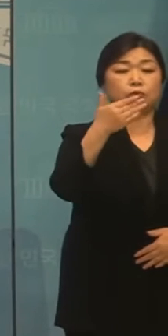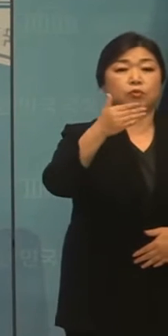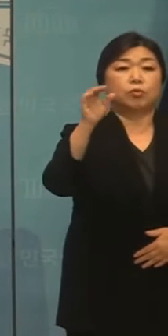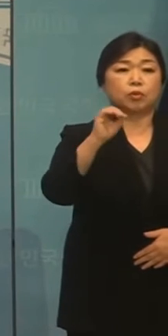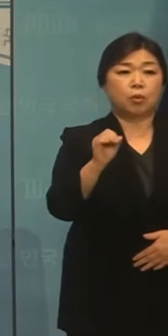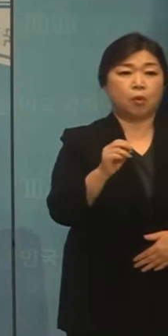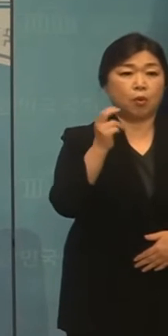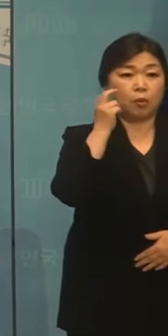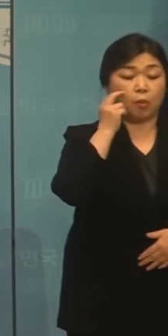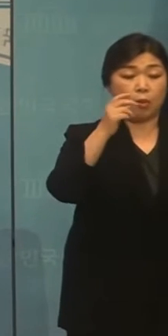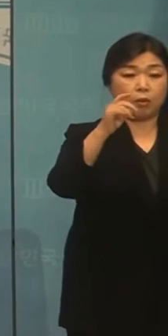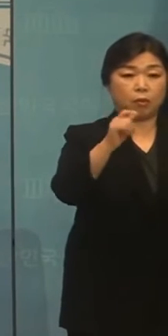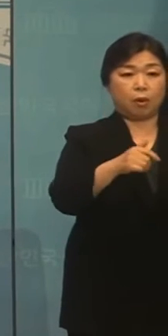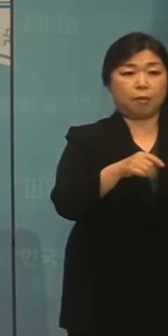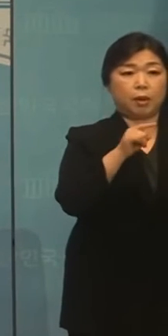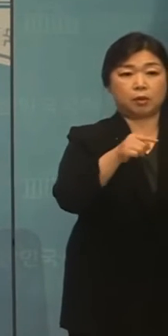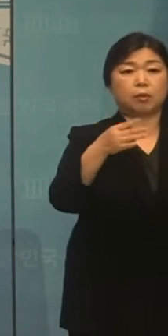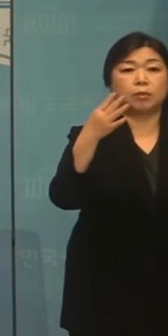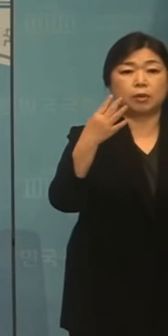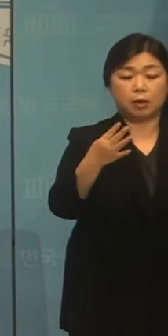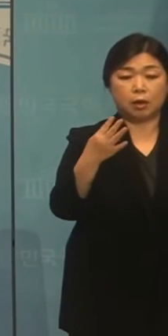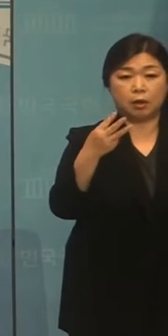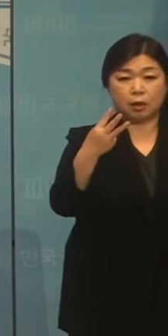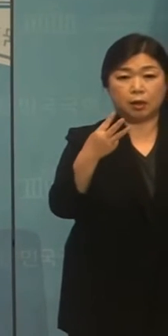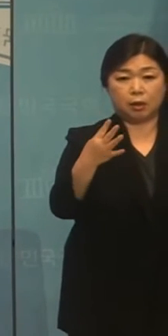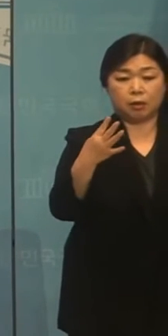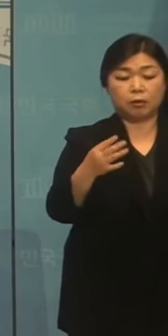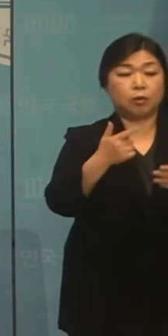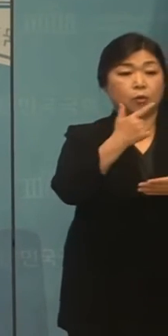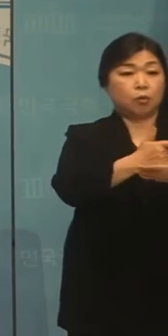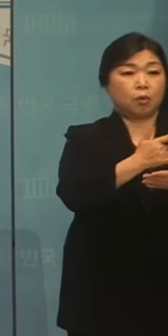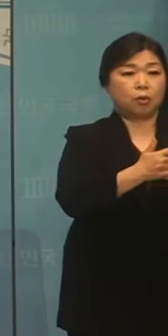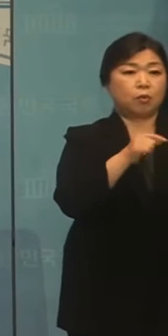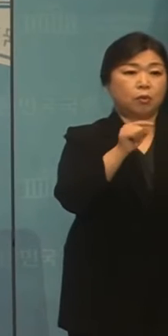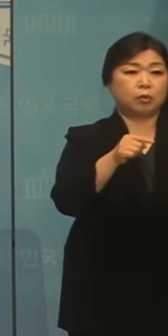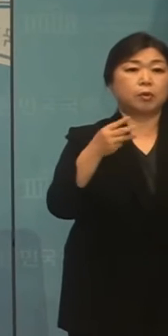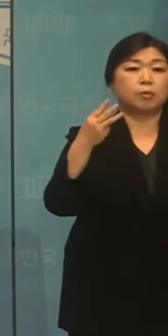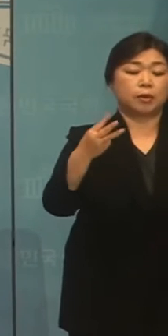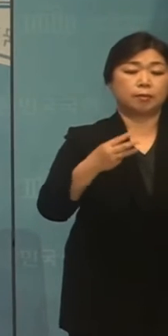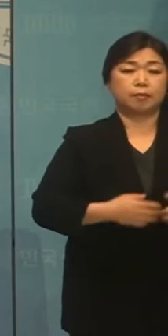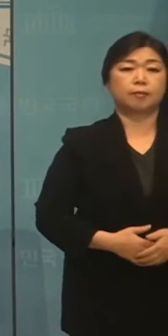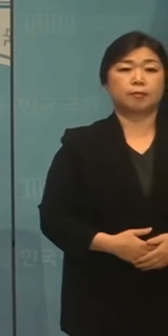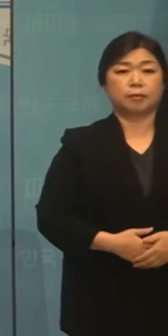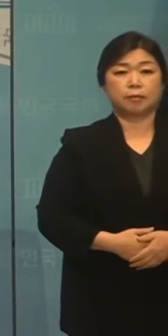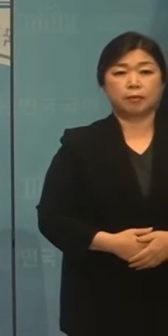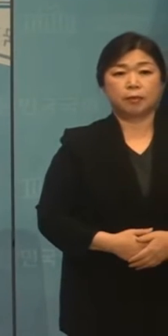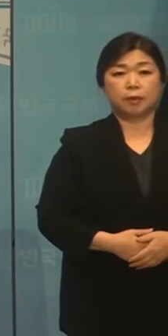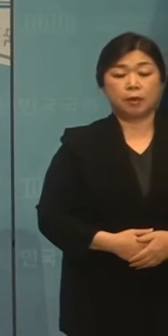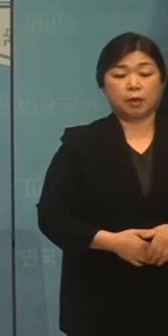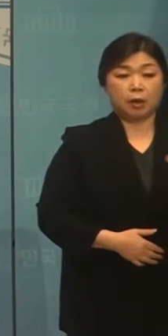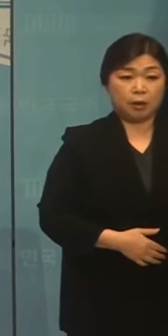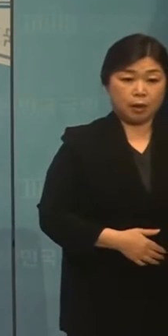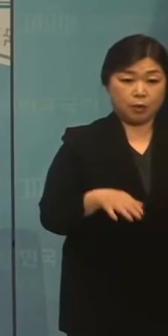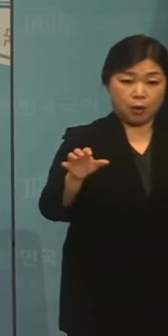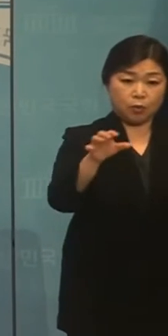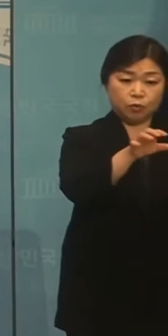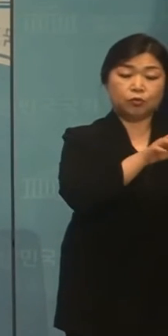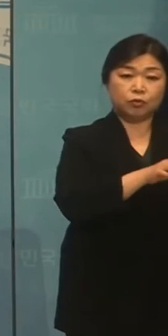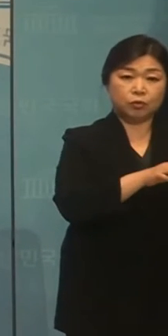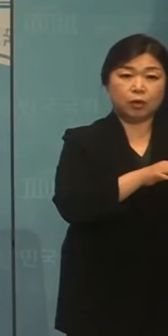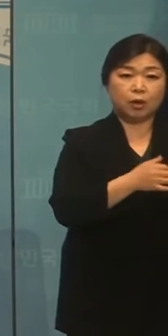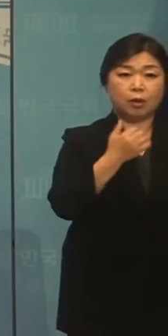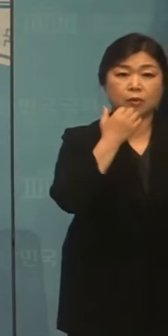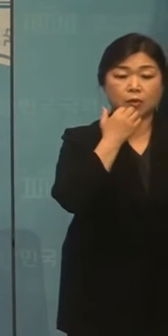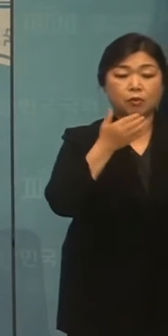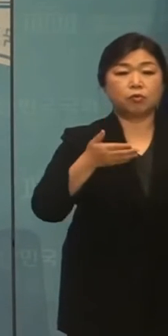19.09%, 송파구가 8.4%, 노원구가 5.3%입니다. 이 다섯 개 구가